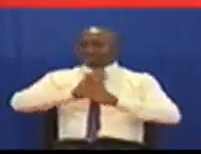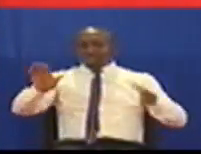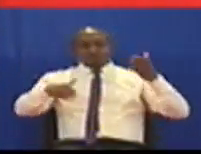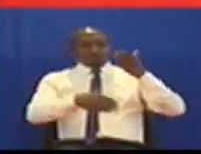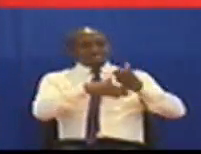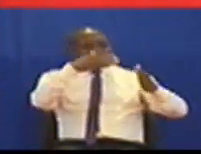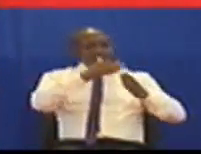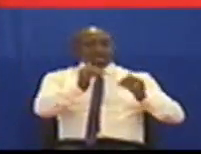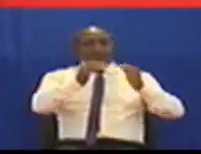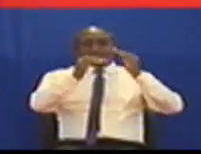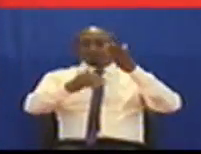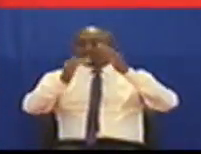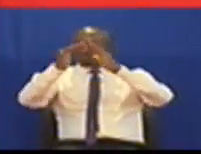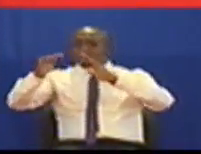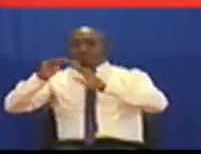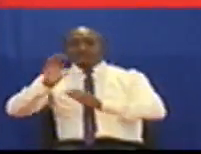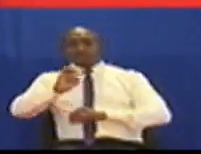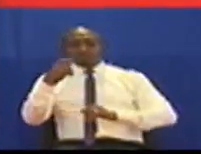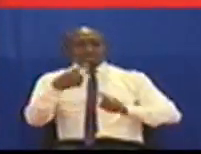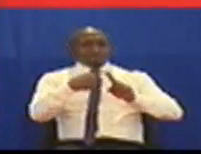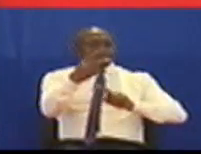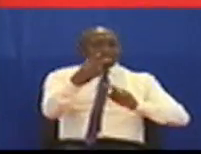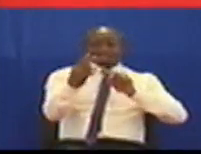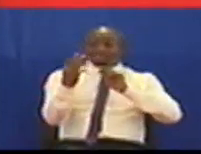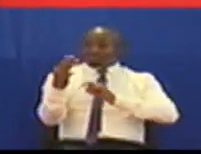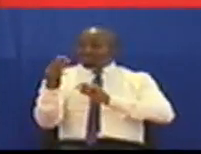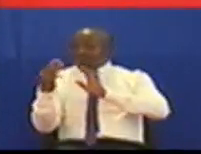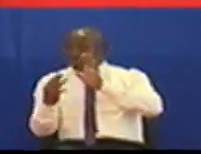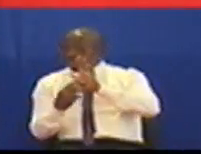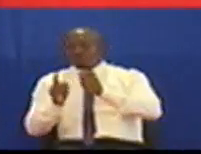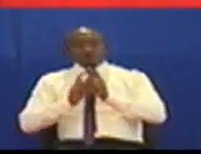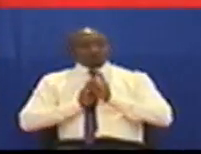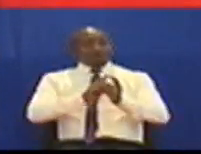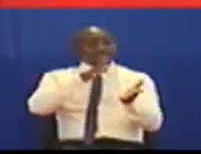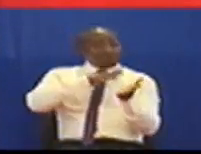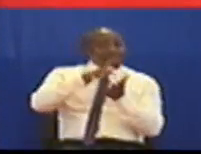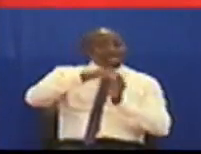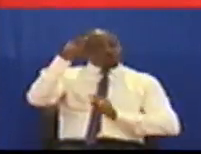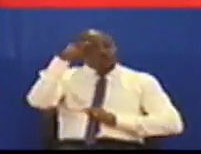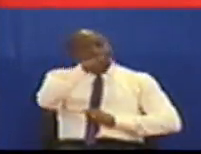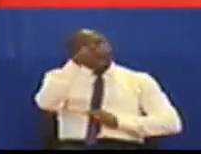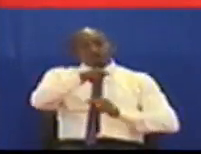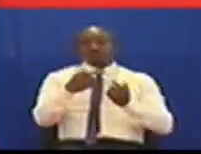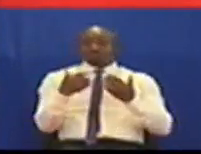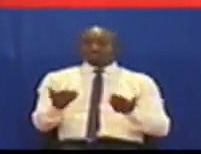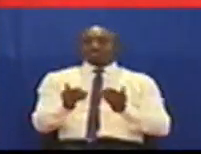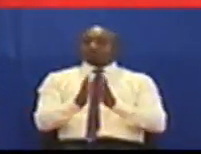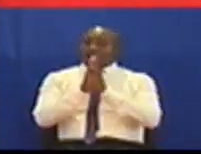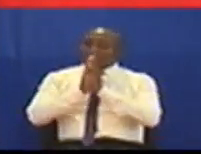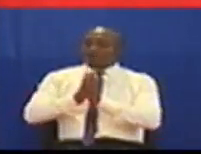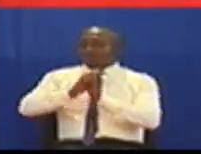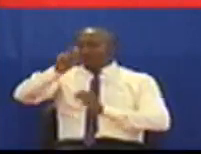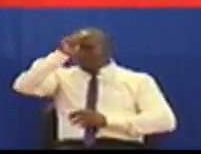majengo 1233 kwa kufuata yale maelekezo ambayo tuliwaomba wayafate. Kwa hiyo tunamuomba mheshimiwa